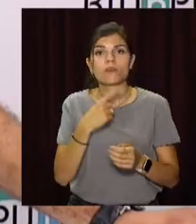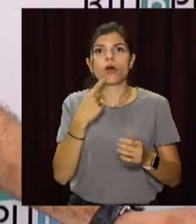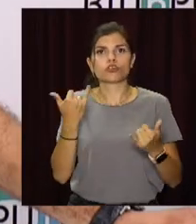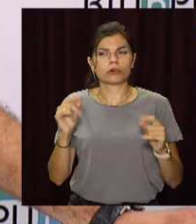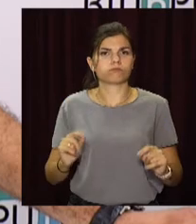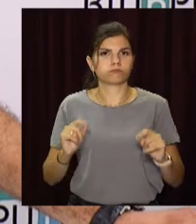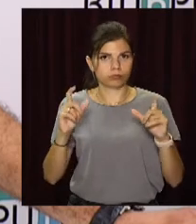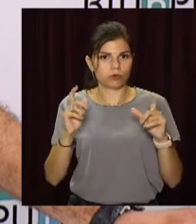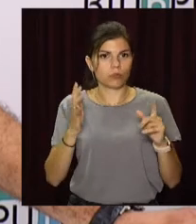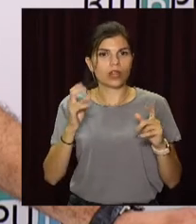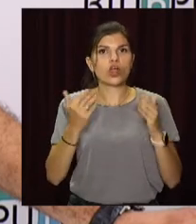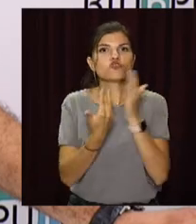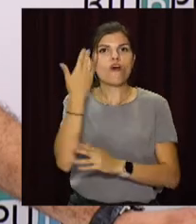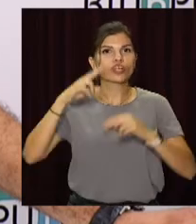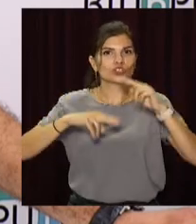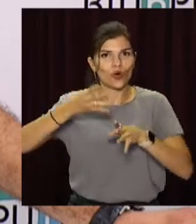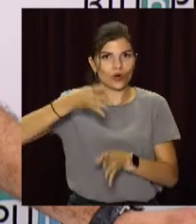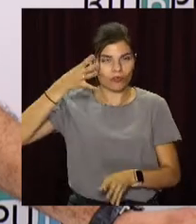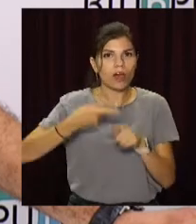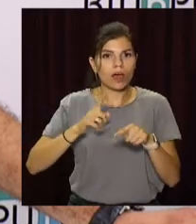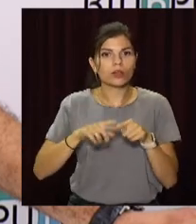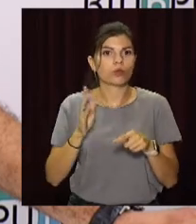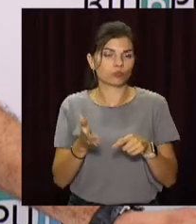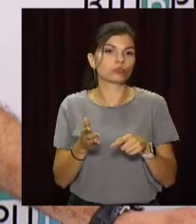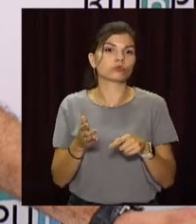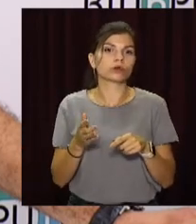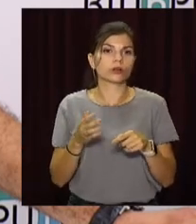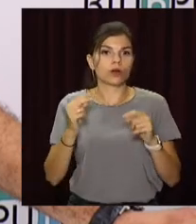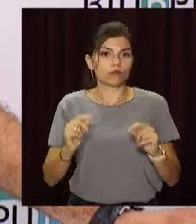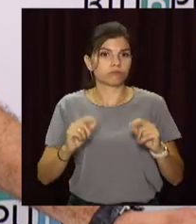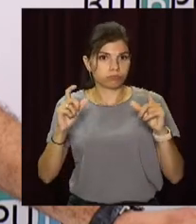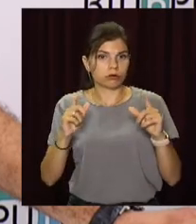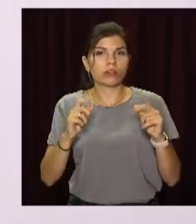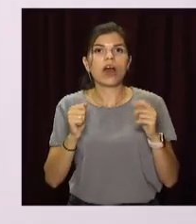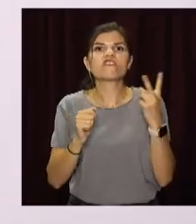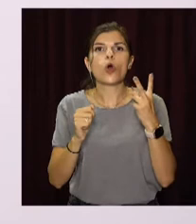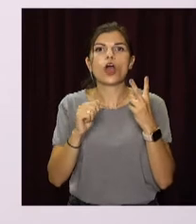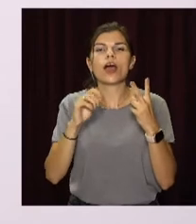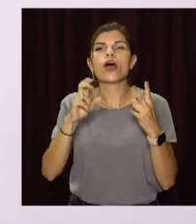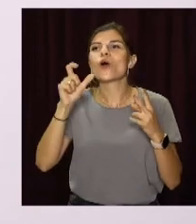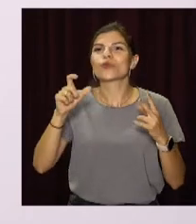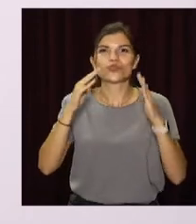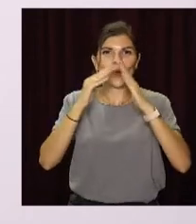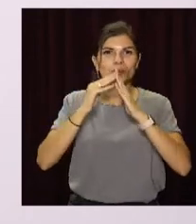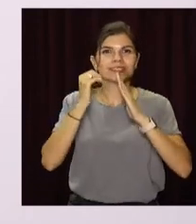на новостройки, це буде производна росту цін на вторинний ринок. Тобто люди